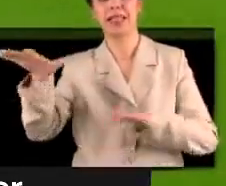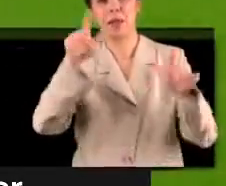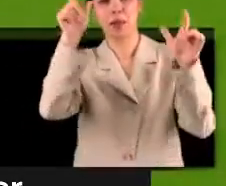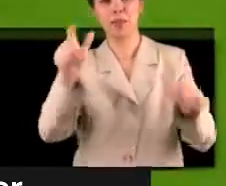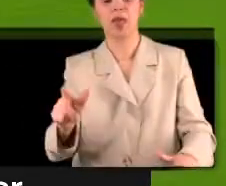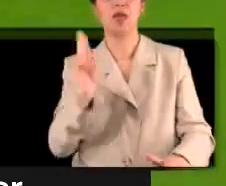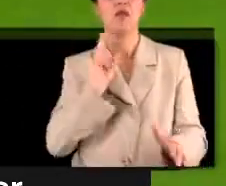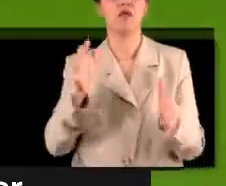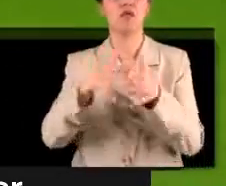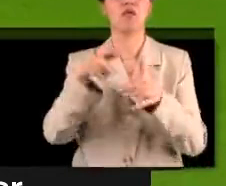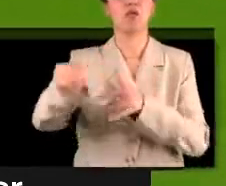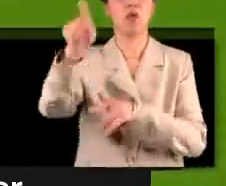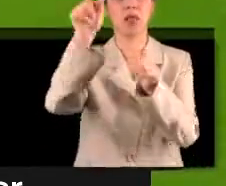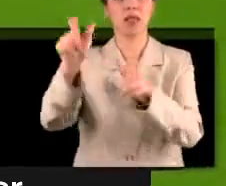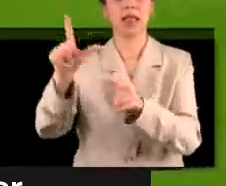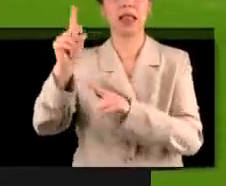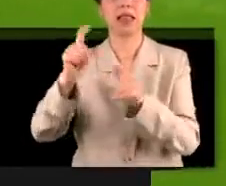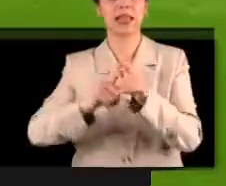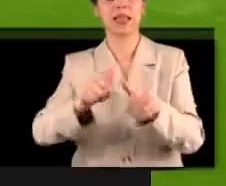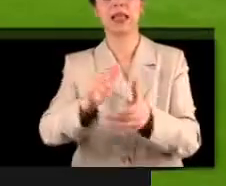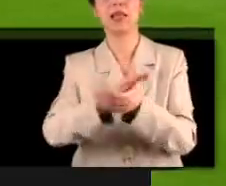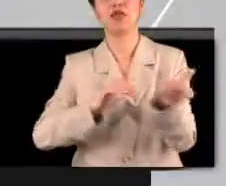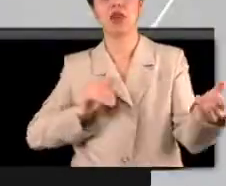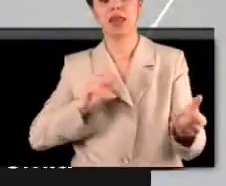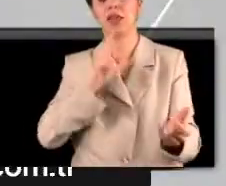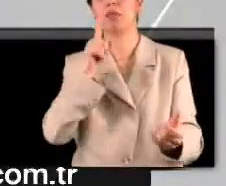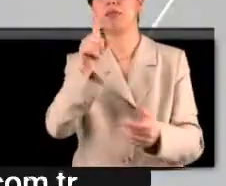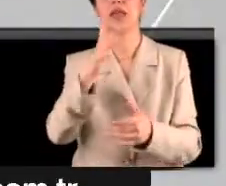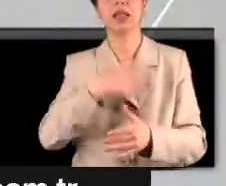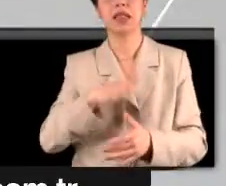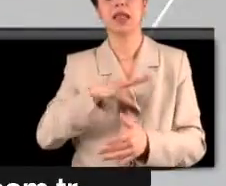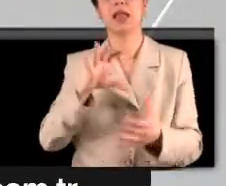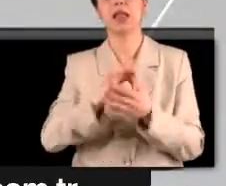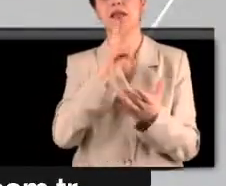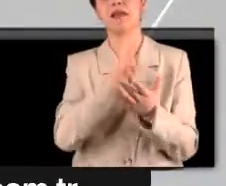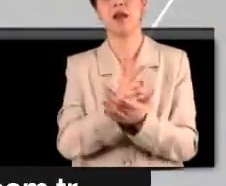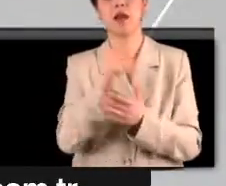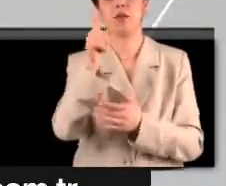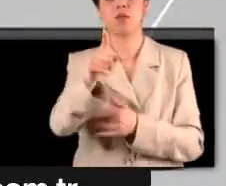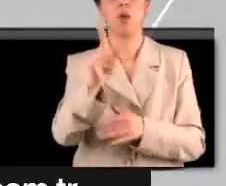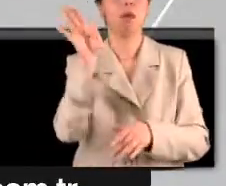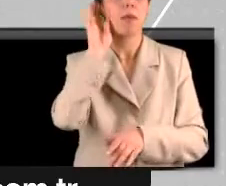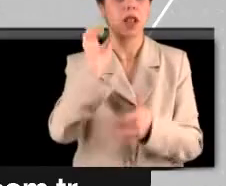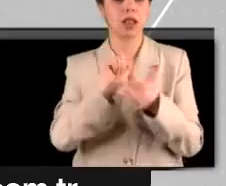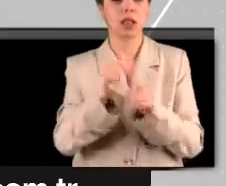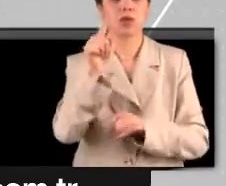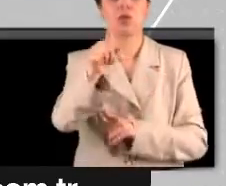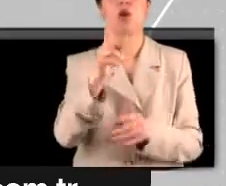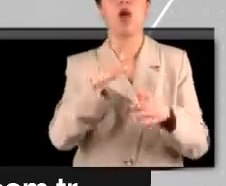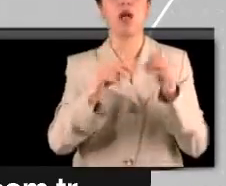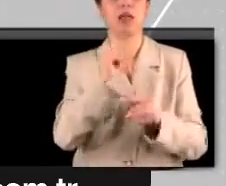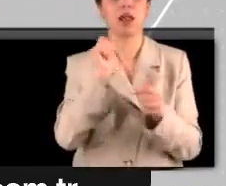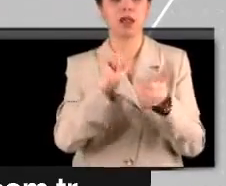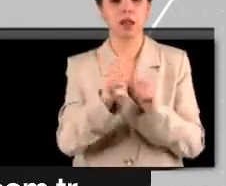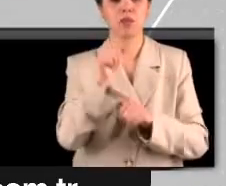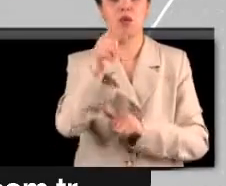futbol kulüplerinin ligden çekilme talepleriyle ilgili kararını verdi. Malatya Spor, Adana Spor, Adıyaman Futbol Kulübü, Diyarbakır